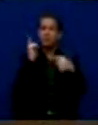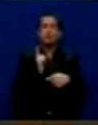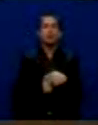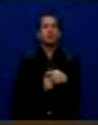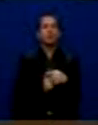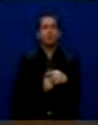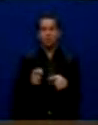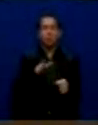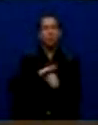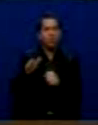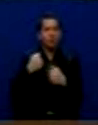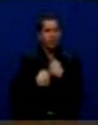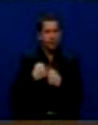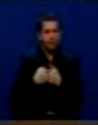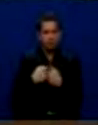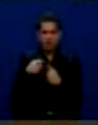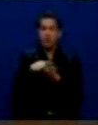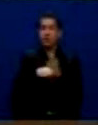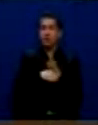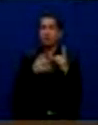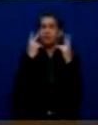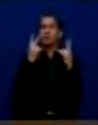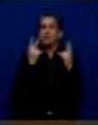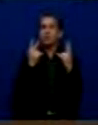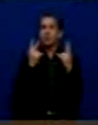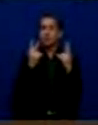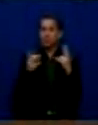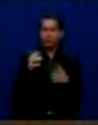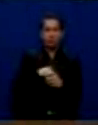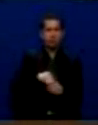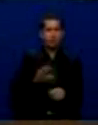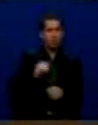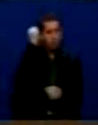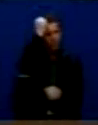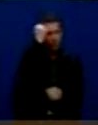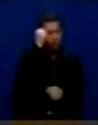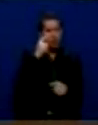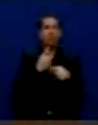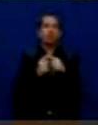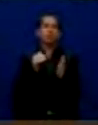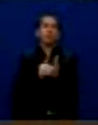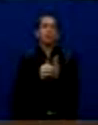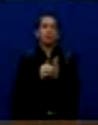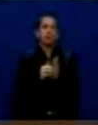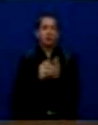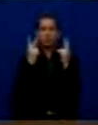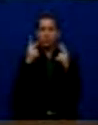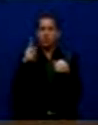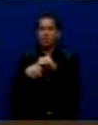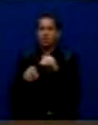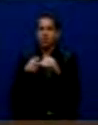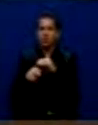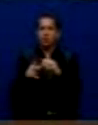e lufton terrorizmin. Ky ligj është i nevojshëm edhe për brenda territorit të Kosovës, por është i nevojshëm edhe për të parandaluar përfshirjen e